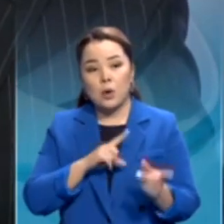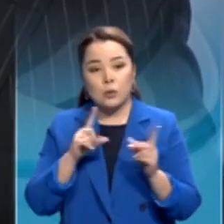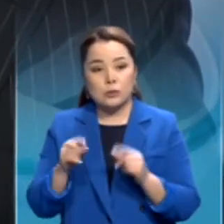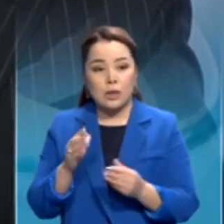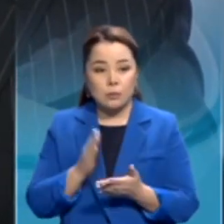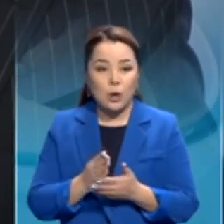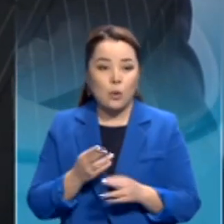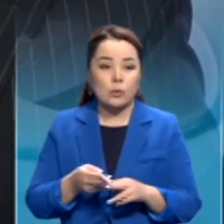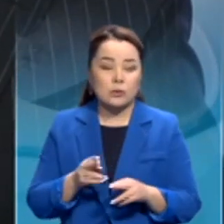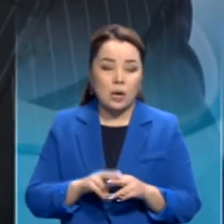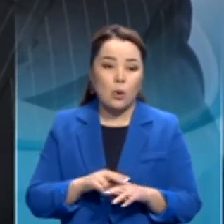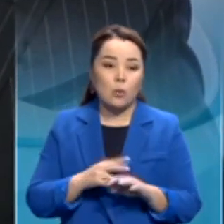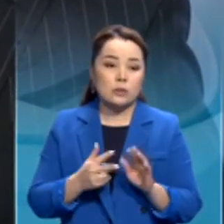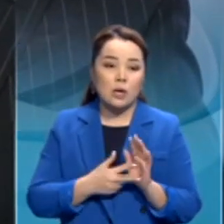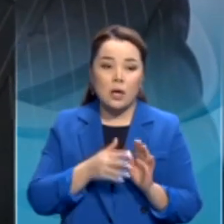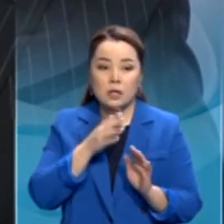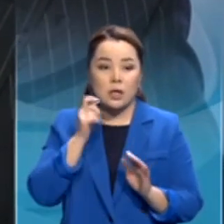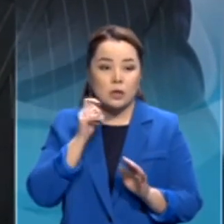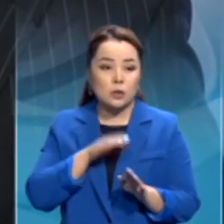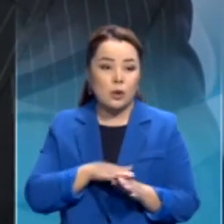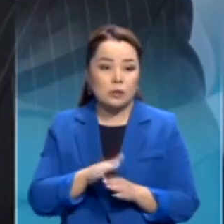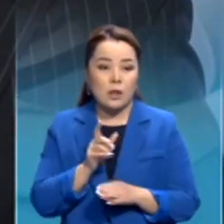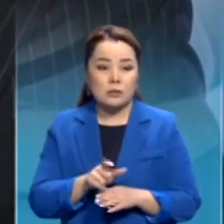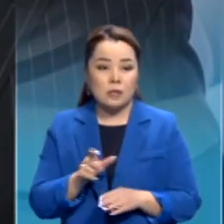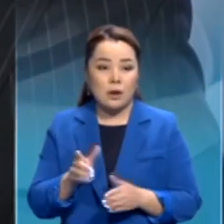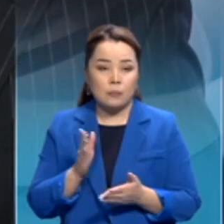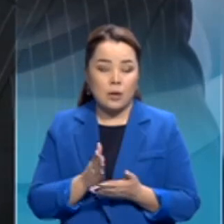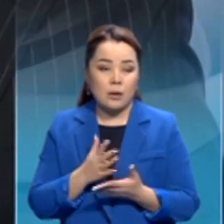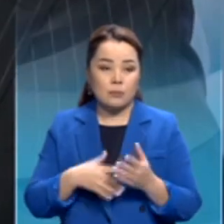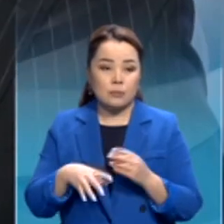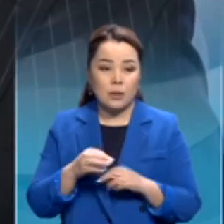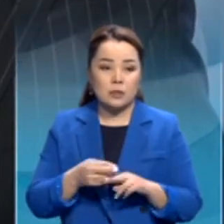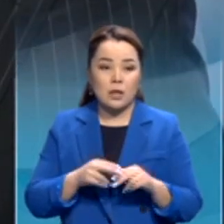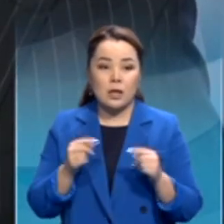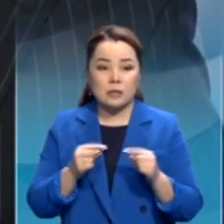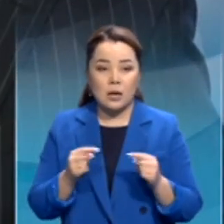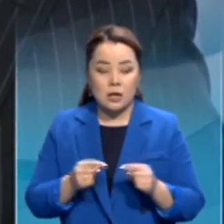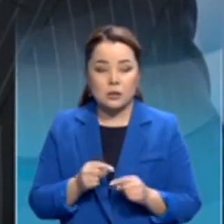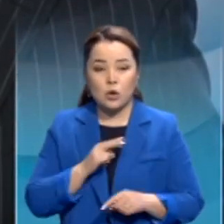бар, сондай-ақ 18-ге толғандар бар, осы азаматтарды нақтылаумен айналысудамыз.